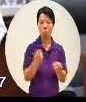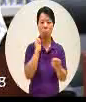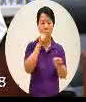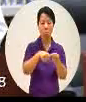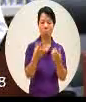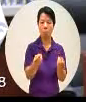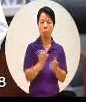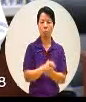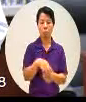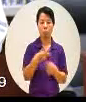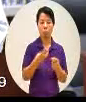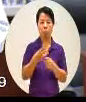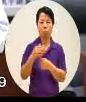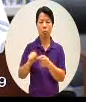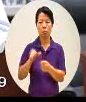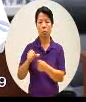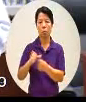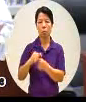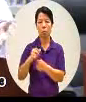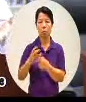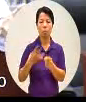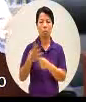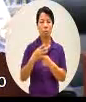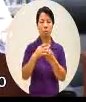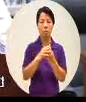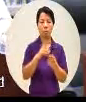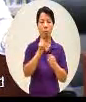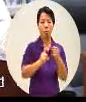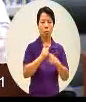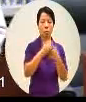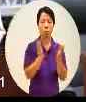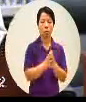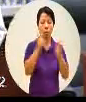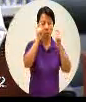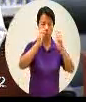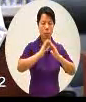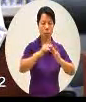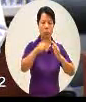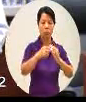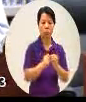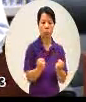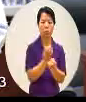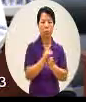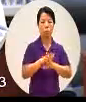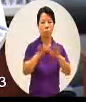年、五年、四年、十年的计划，讲咱高雄市要安怎发展，